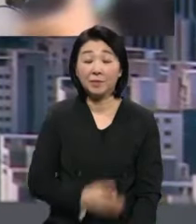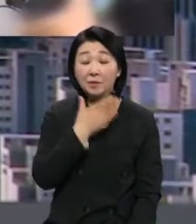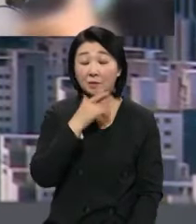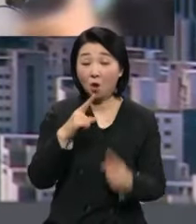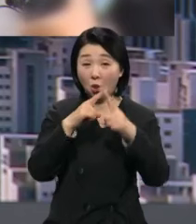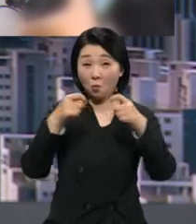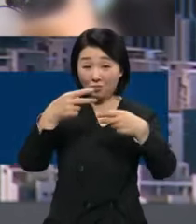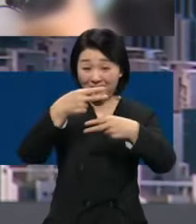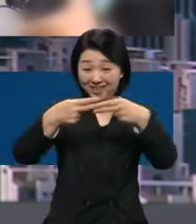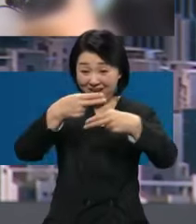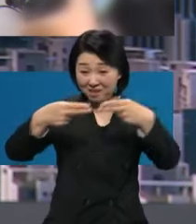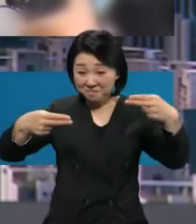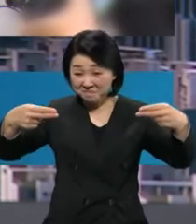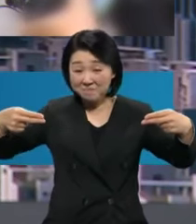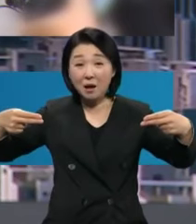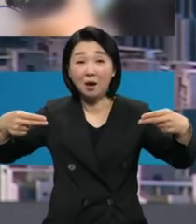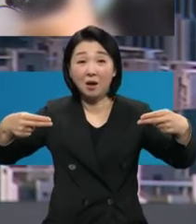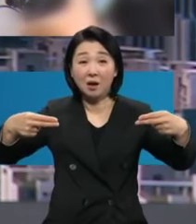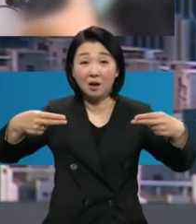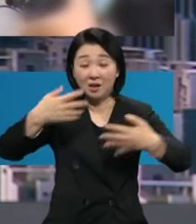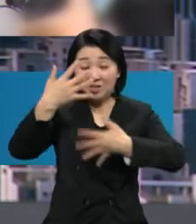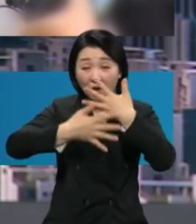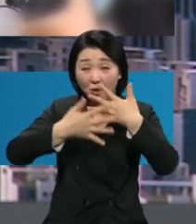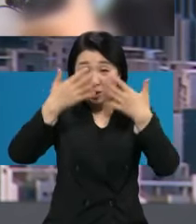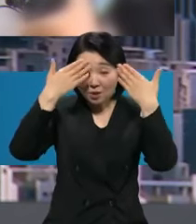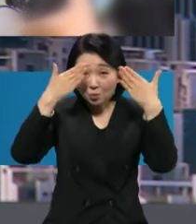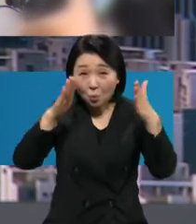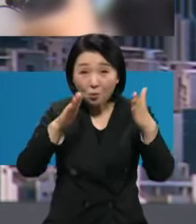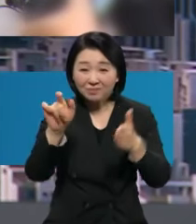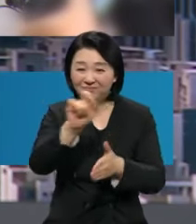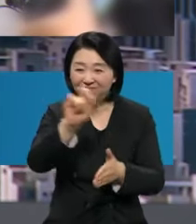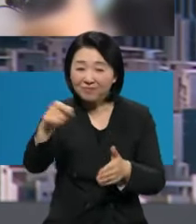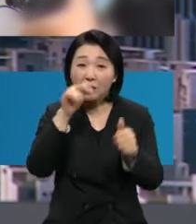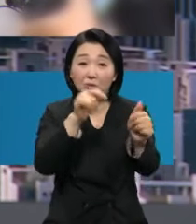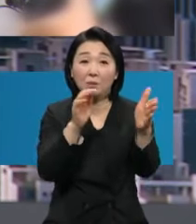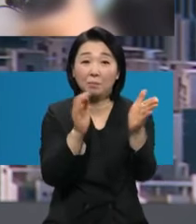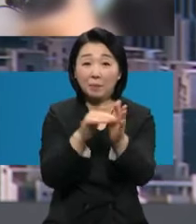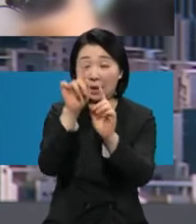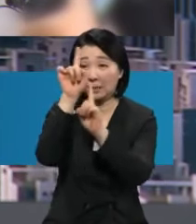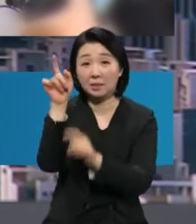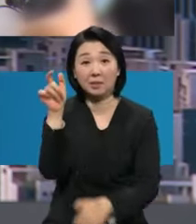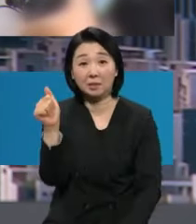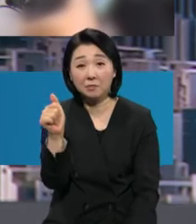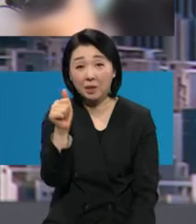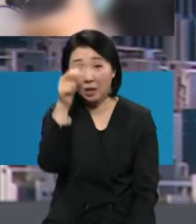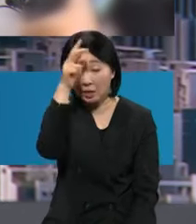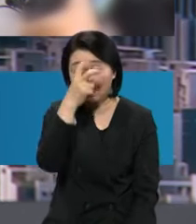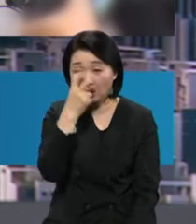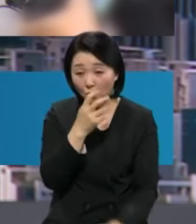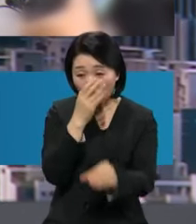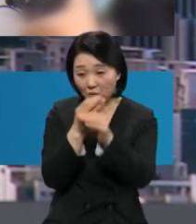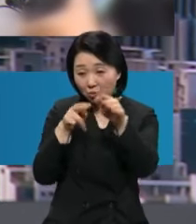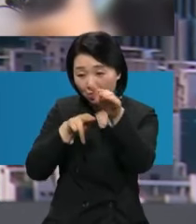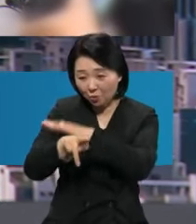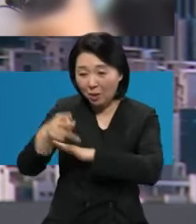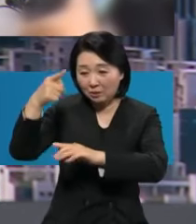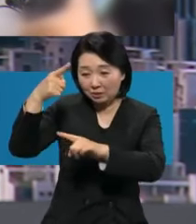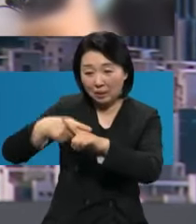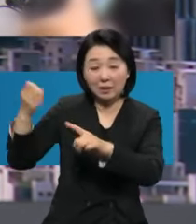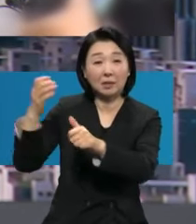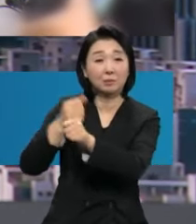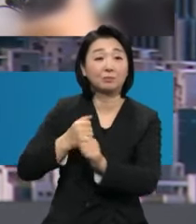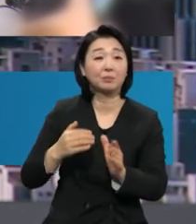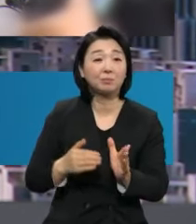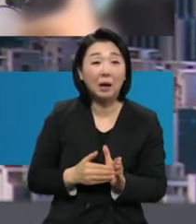경복궁 담벼락에 영화 공짜라는 낙서를 쓰도록 주도한 이 팀장이 경찰 조사 도중 도망쳤다가 다시